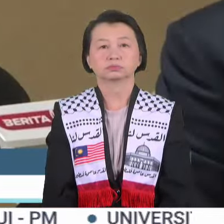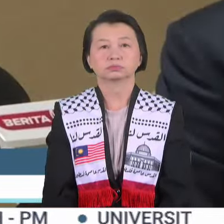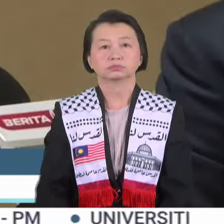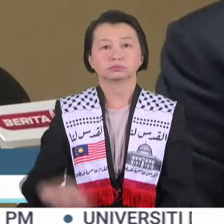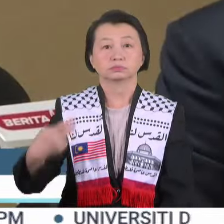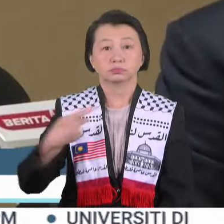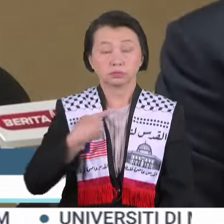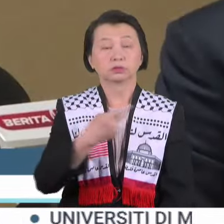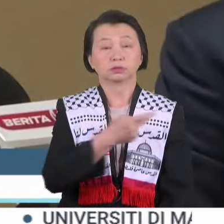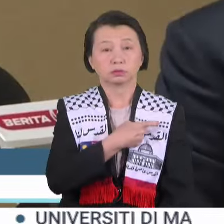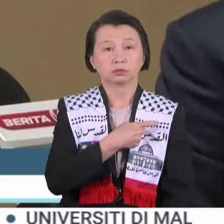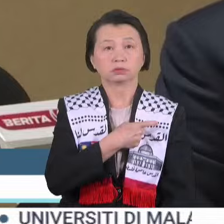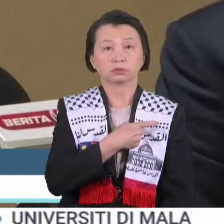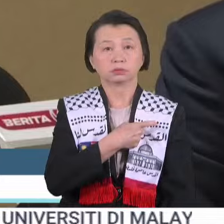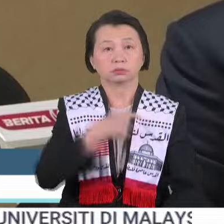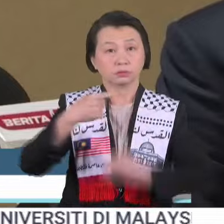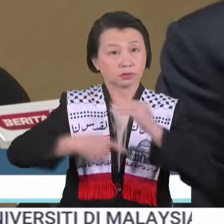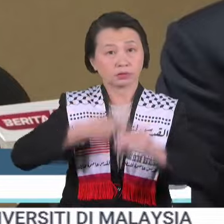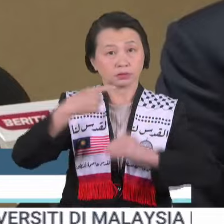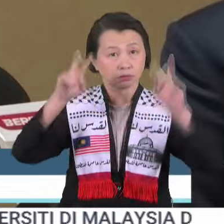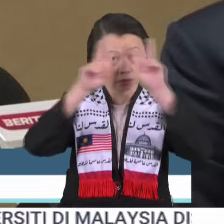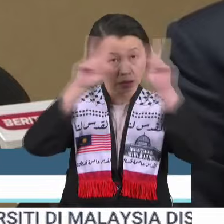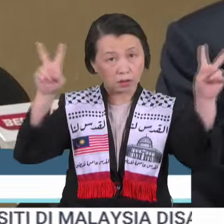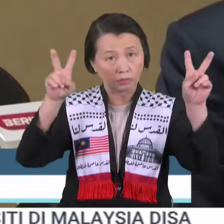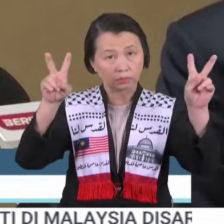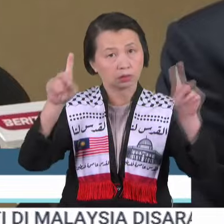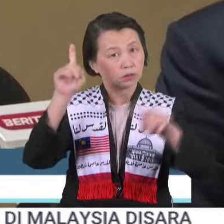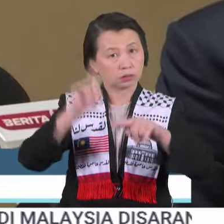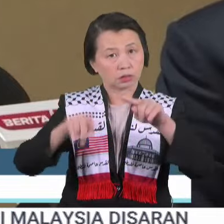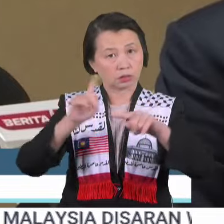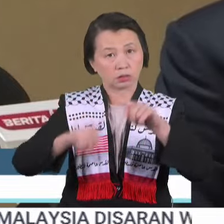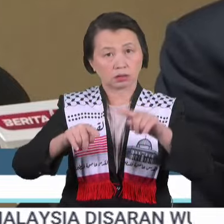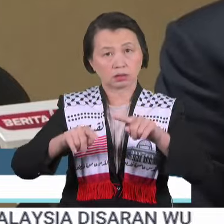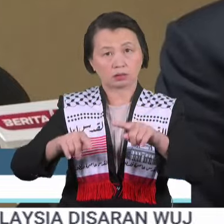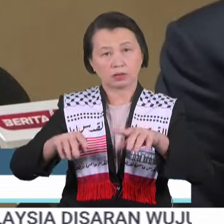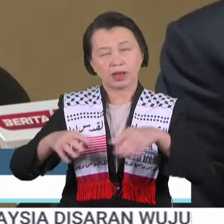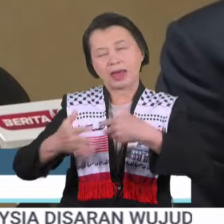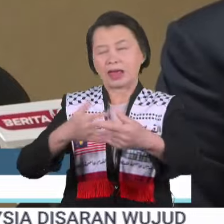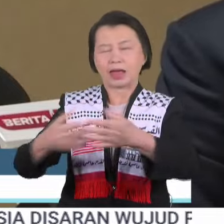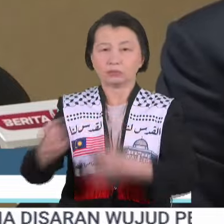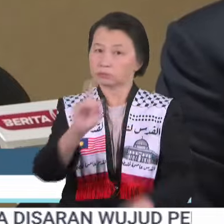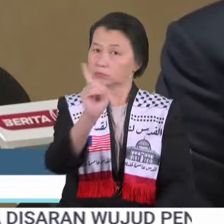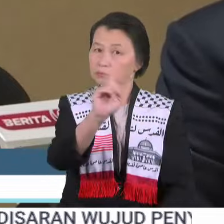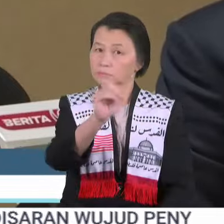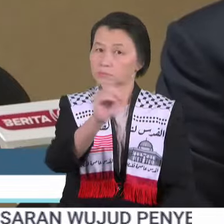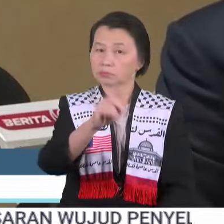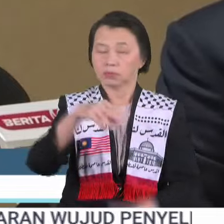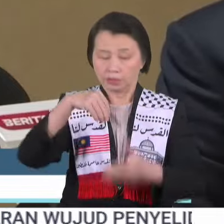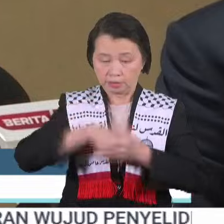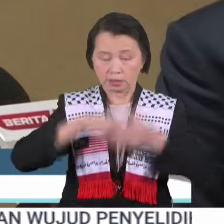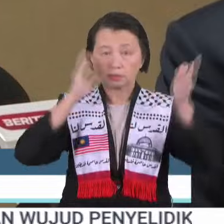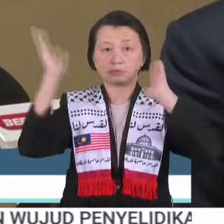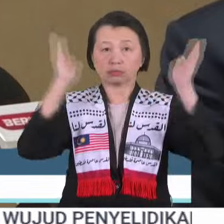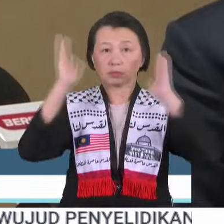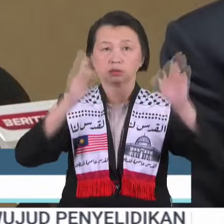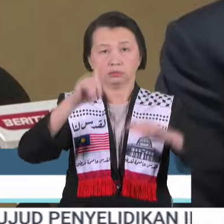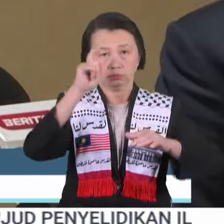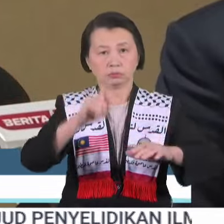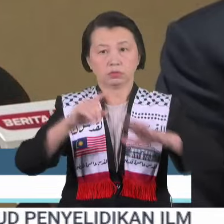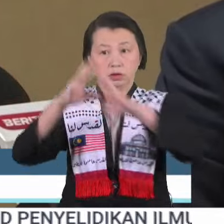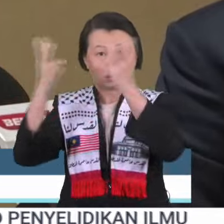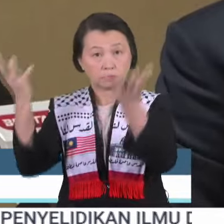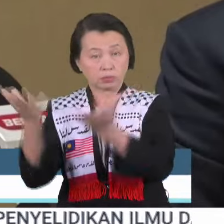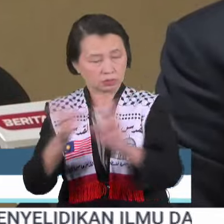Kita dalam hal keamanan tidak boleh tolak ansur. Dalam keadaan bila negara sudah dihormati